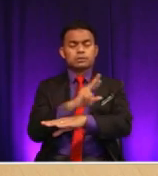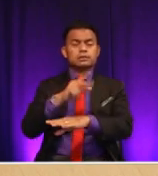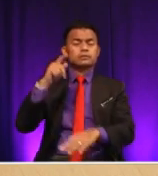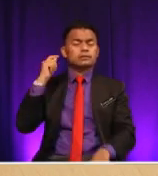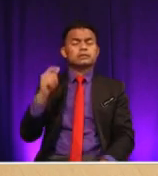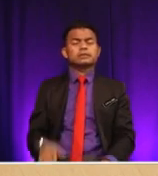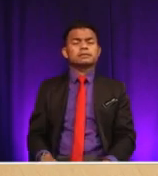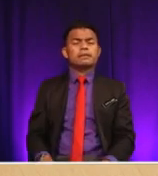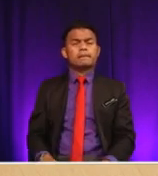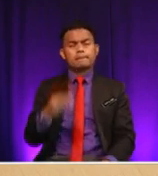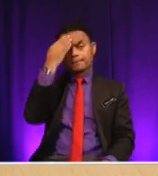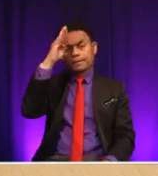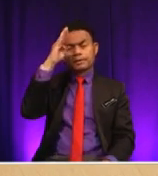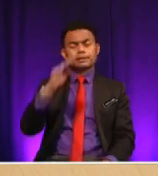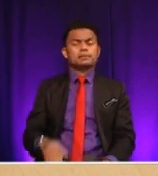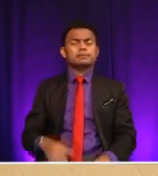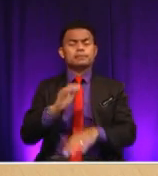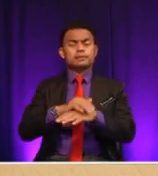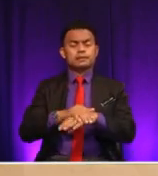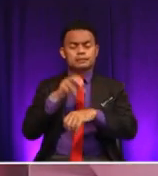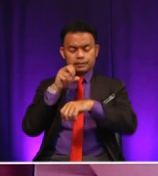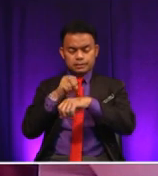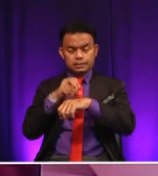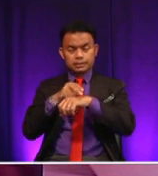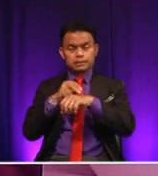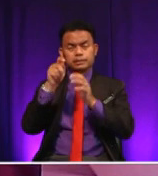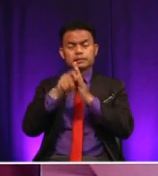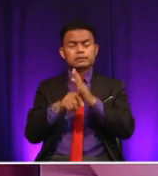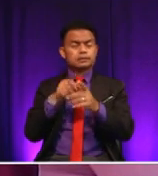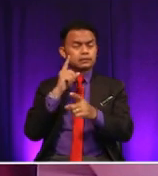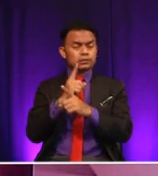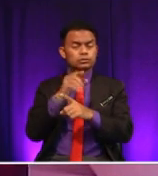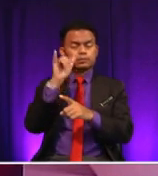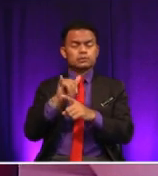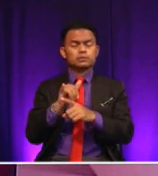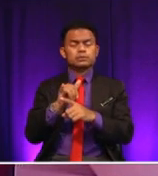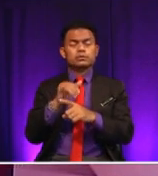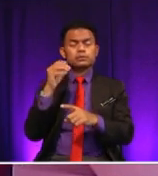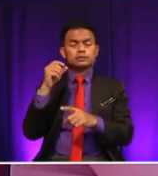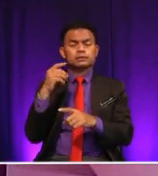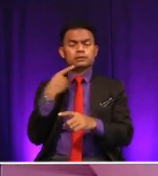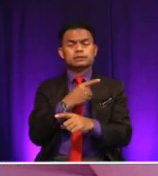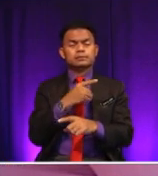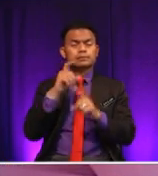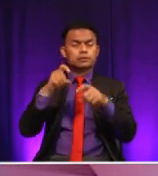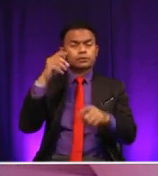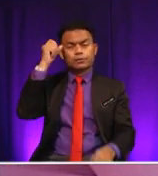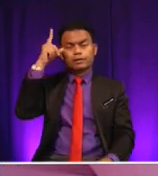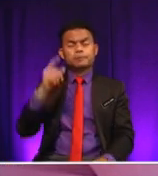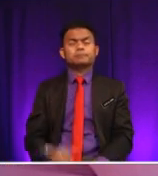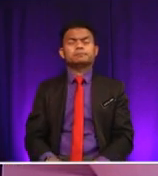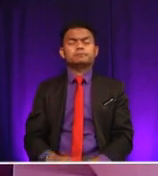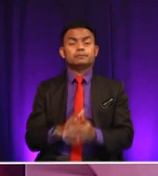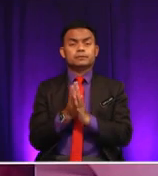memberikan pengajaran memberikan message yang tertentu yang perlu kita pahami Oke jadi di situ pada rangkap